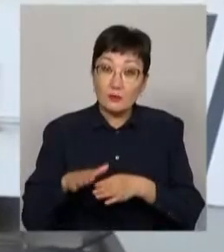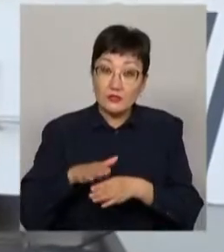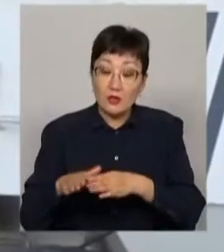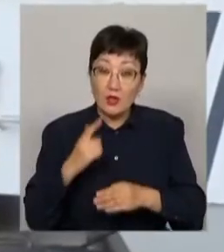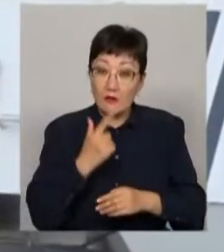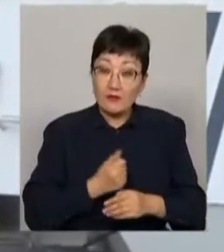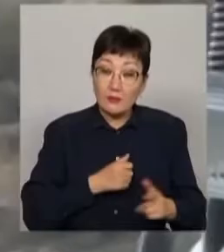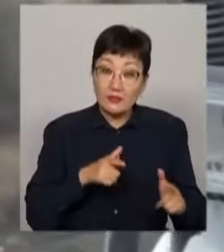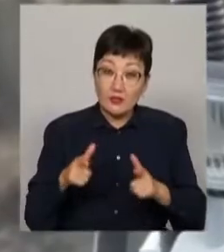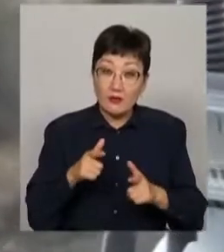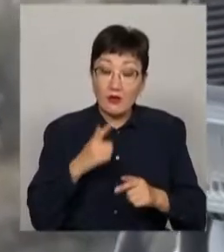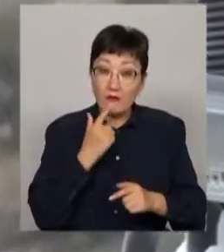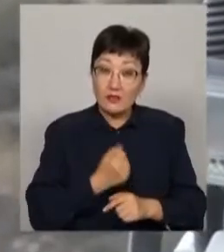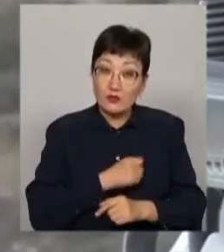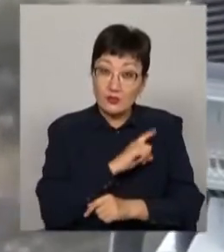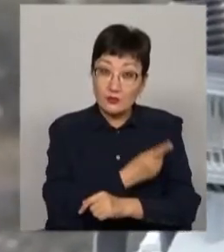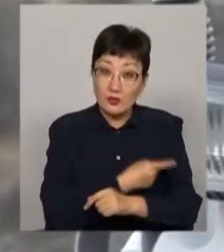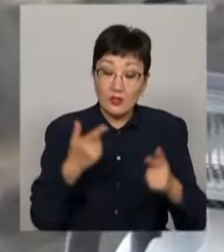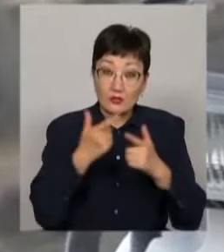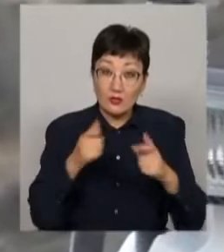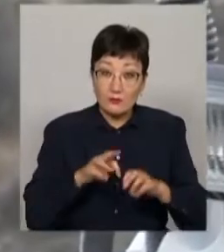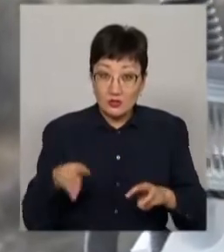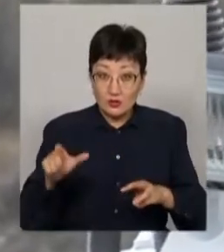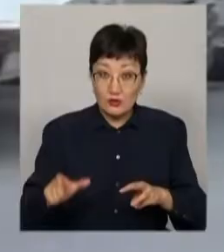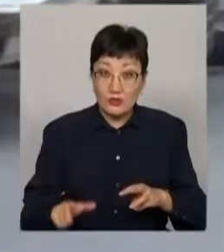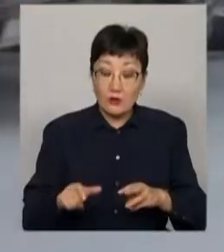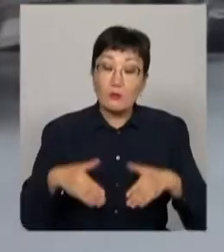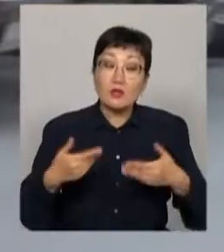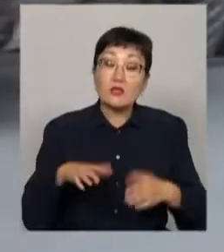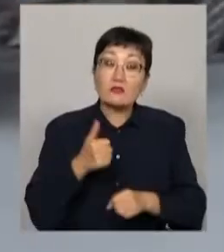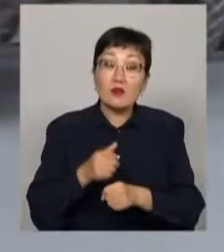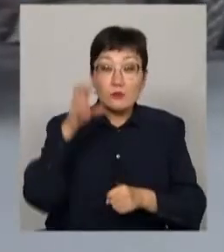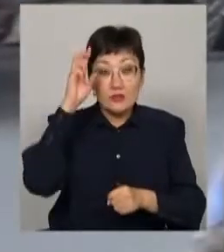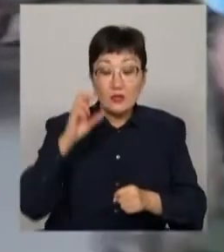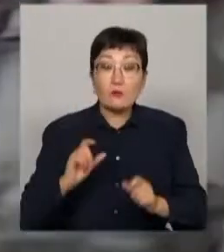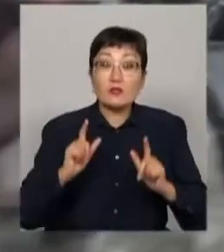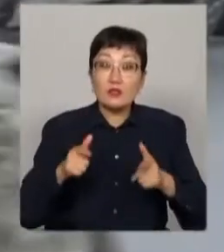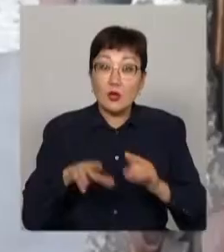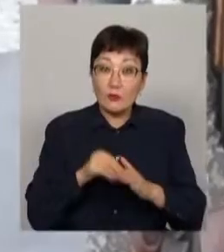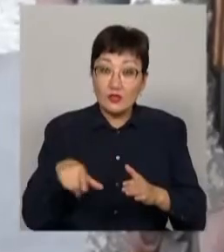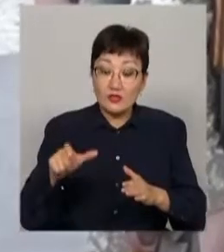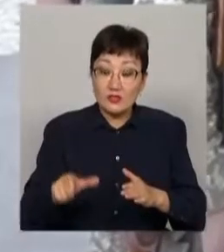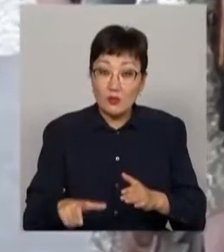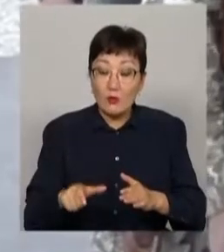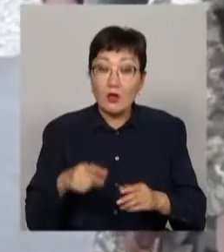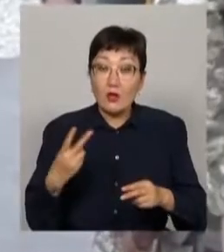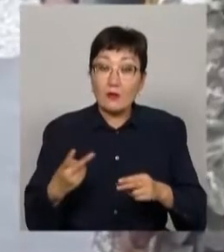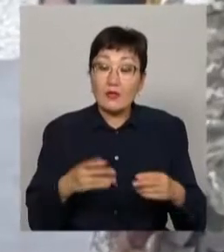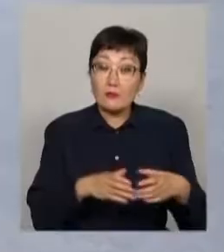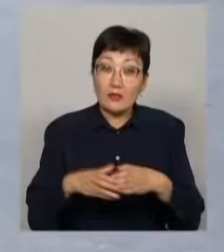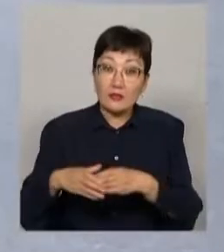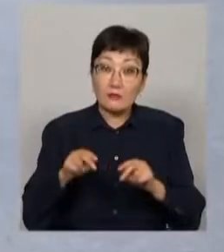боевой подготовки вооруженных сил сообщил руслан жаксылыков предложение главы государства поддержали депутаты обеих палат